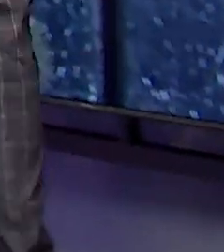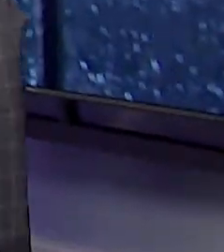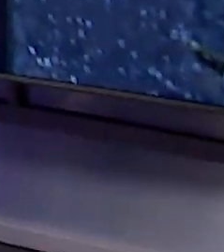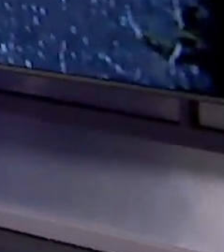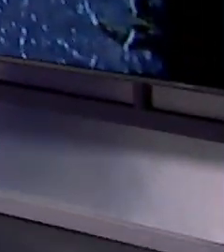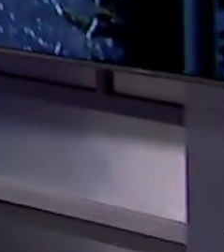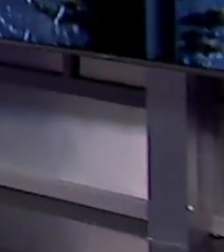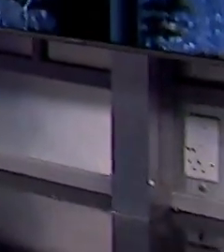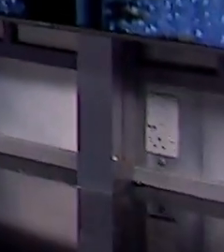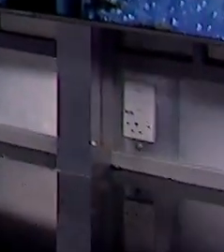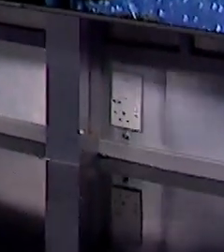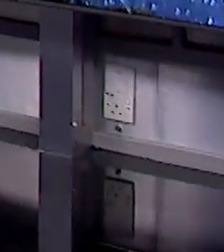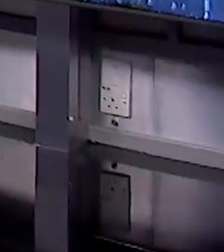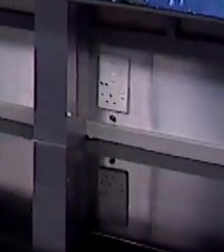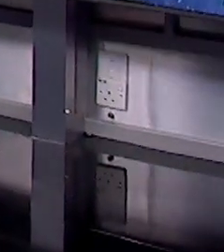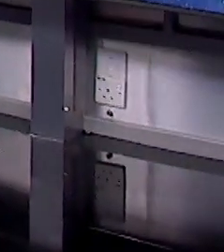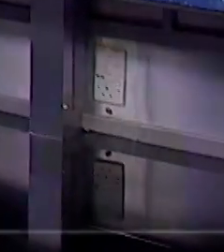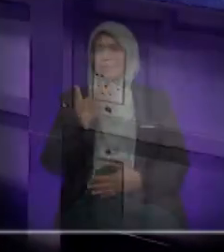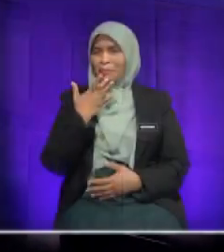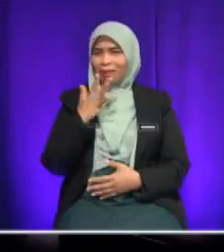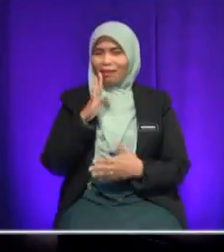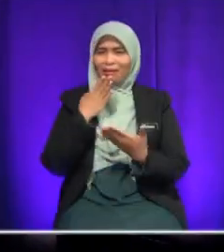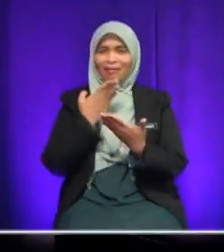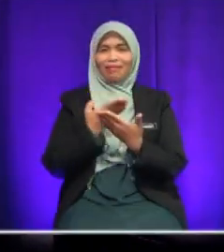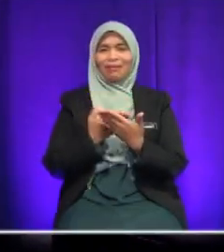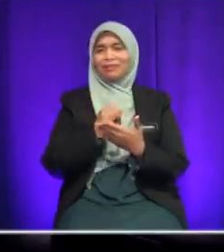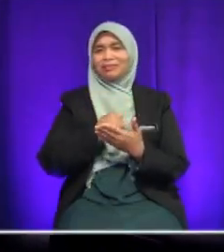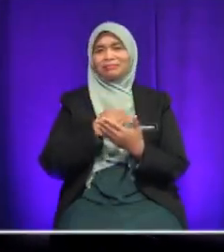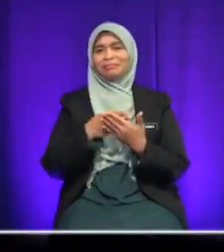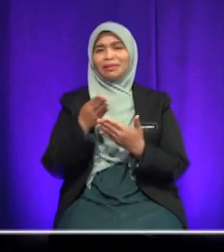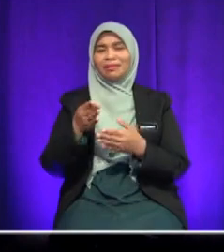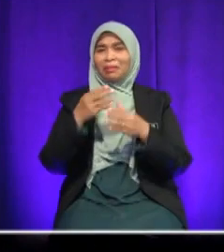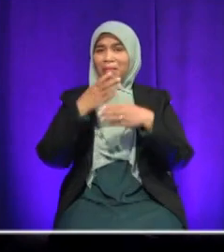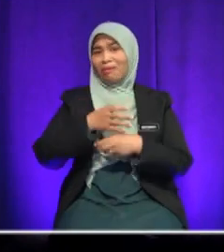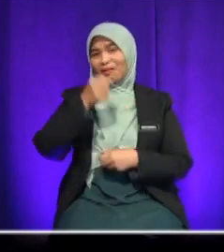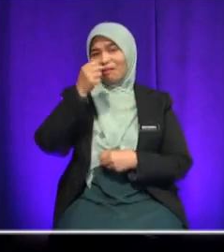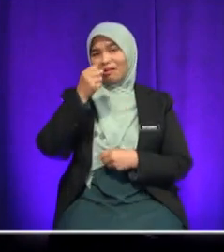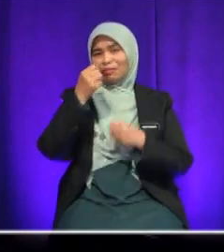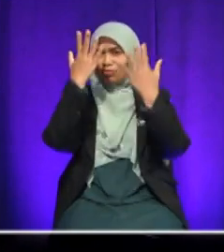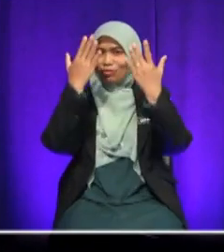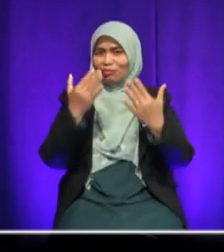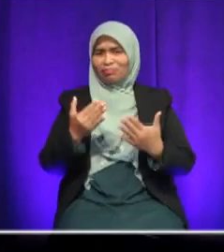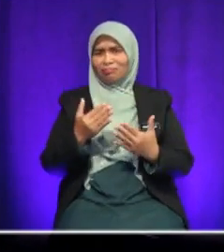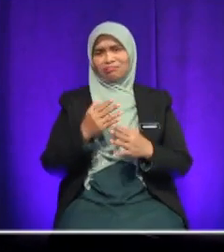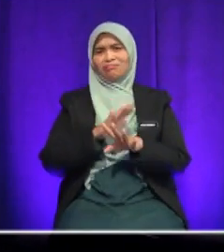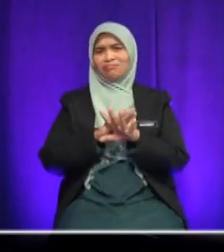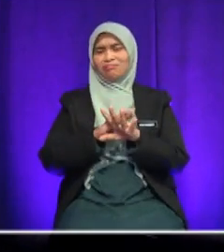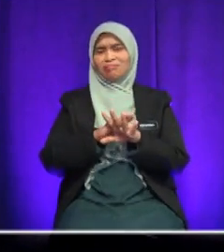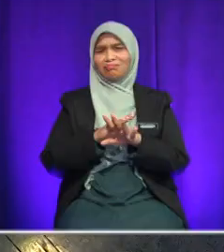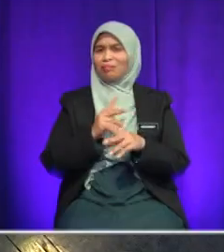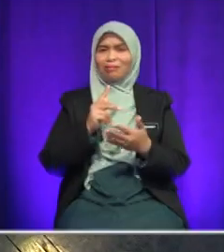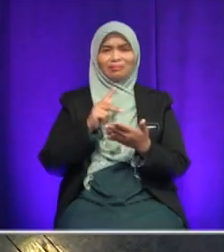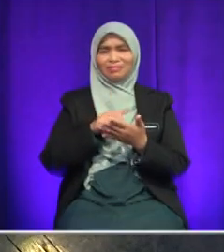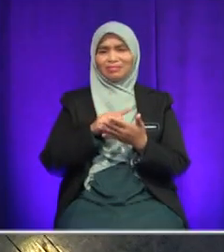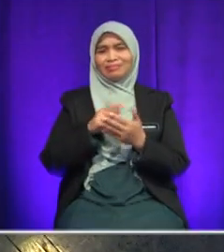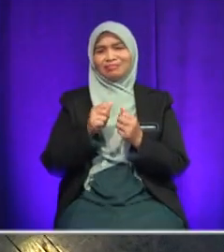Basah. Nasib baiklah saya beli payung ni. Hujan lebat betul dekat luar. Kena pula tu corak dia dengan